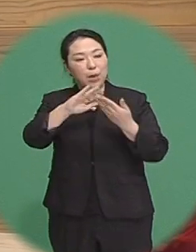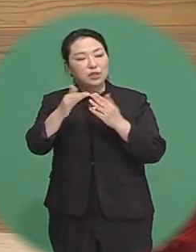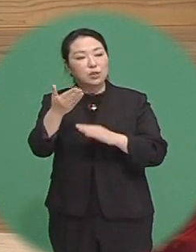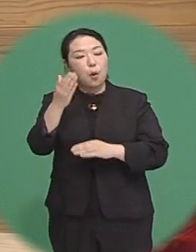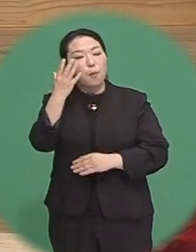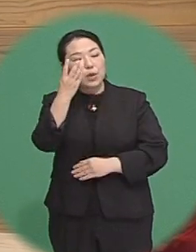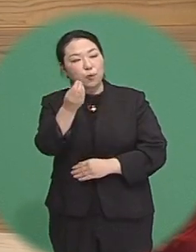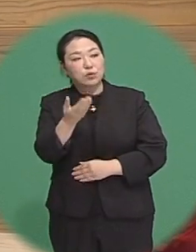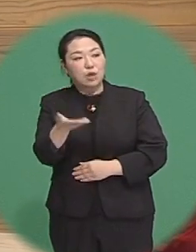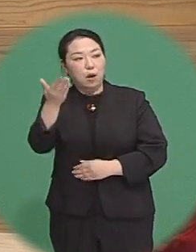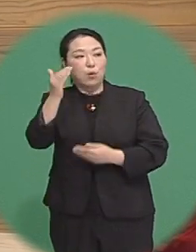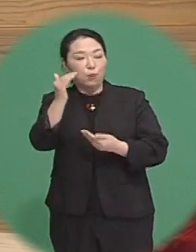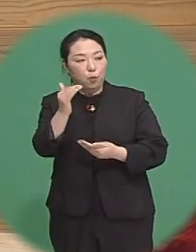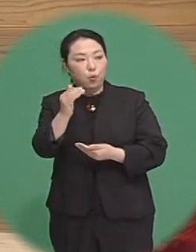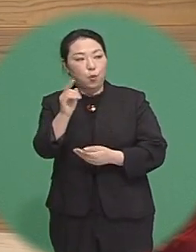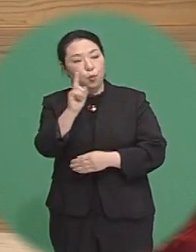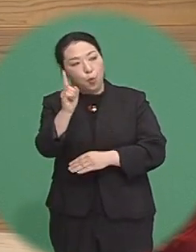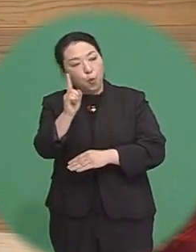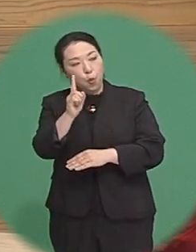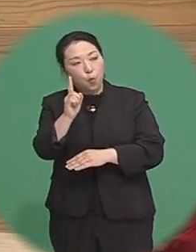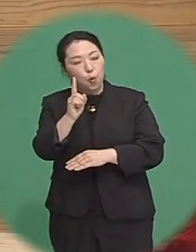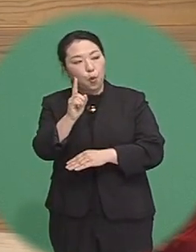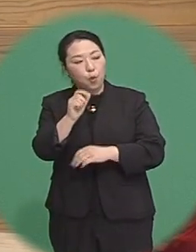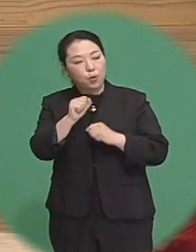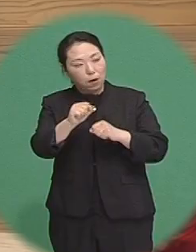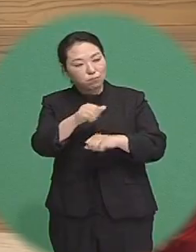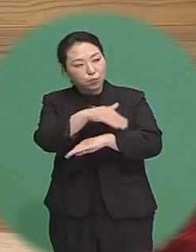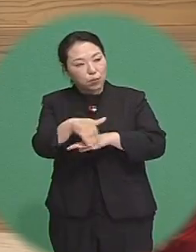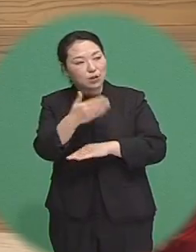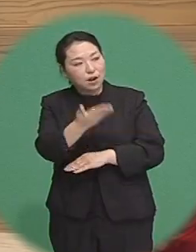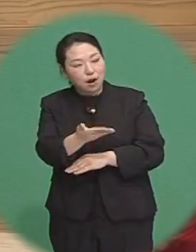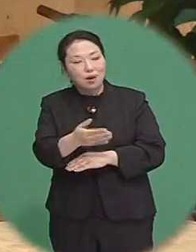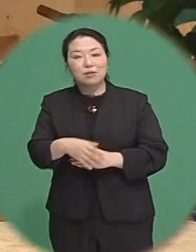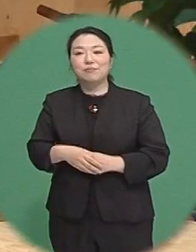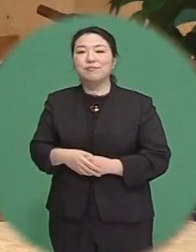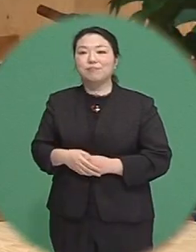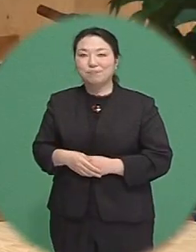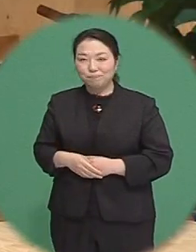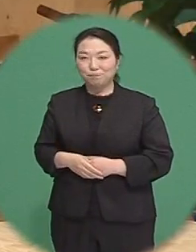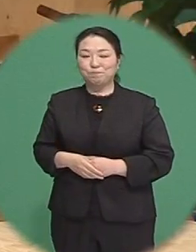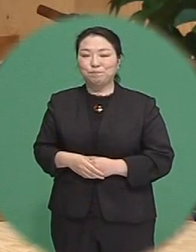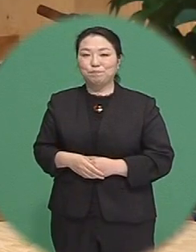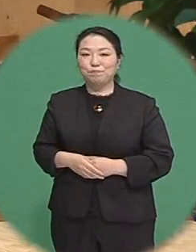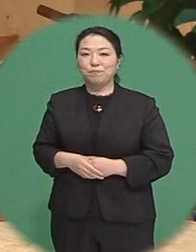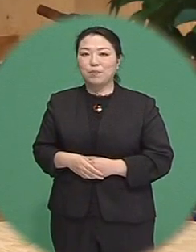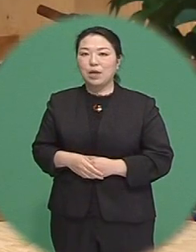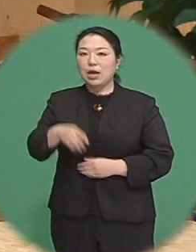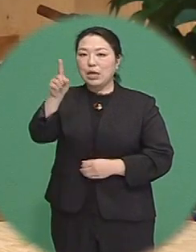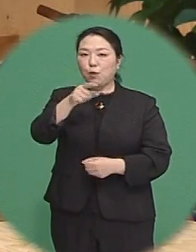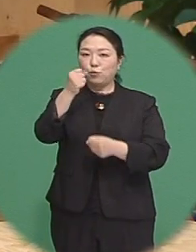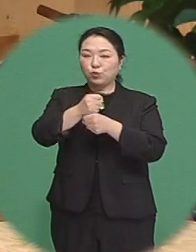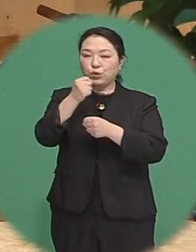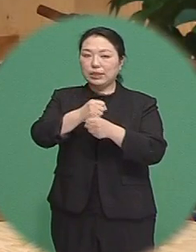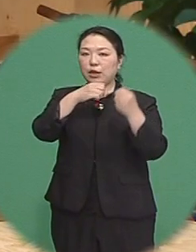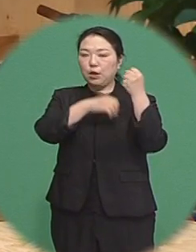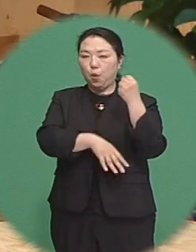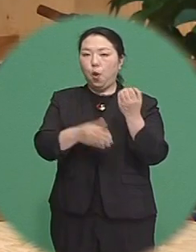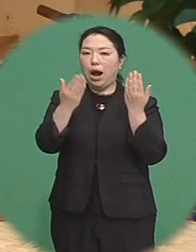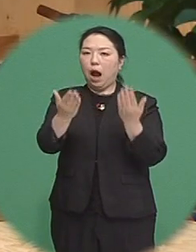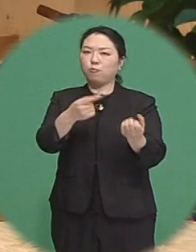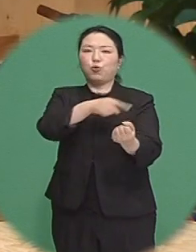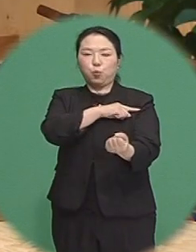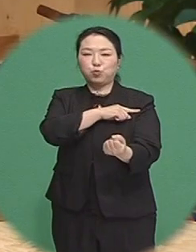高めることについてどのような取り組みを進めていかれるご予定ですかはい人づくりの基盤は各力